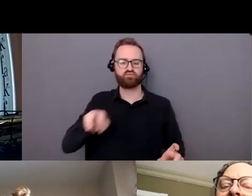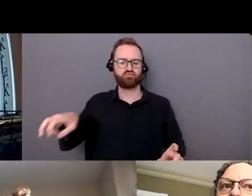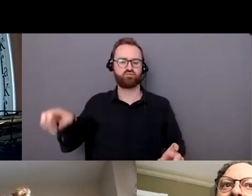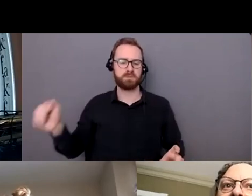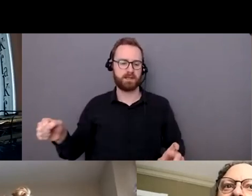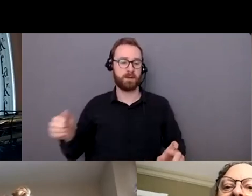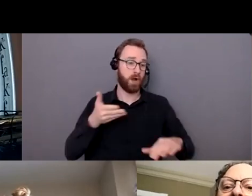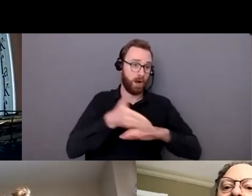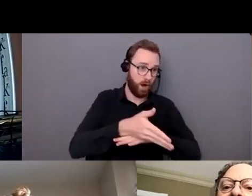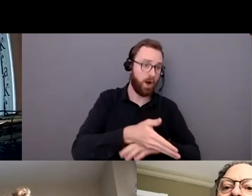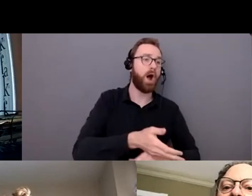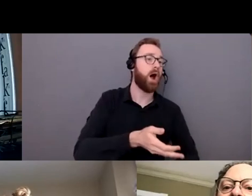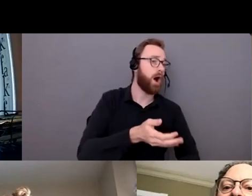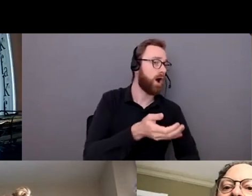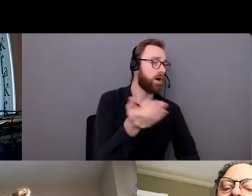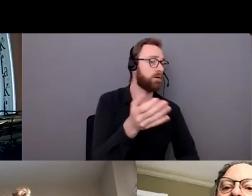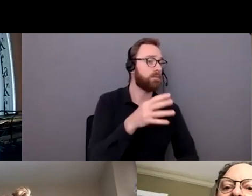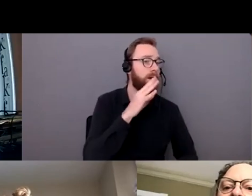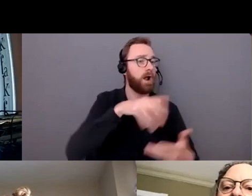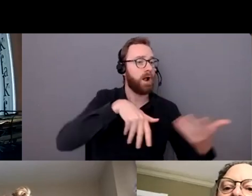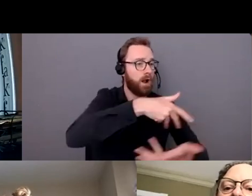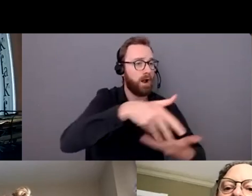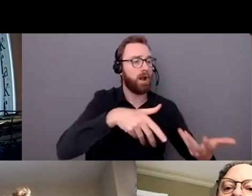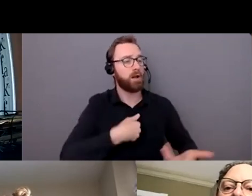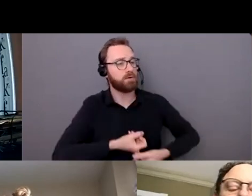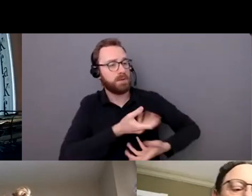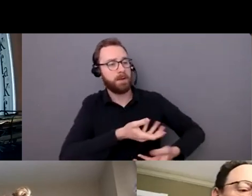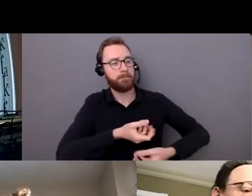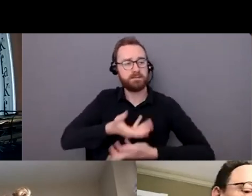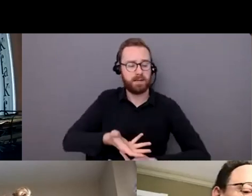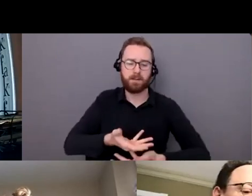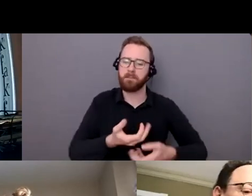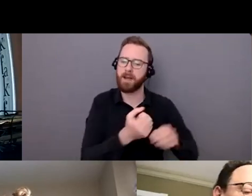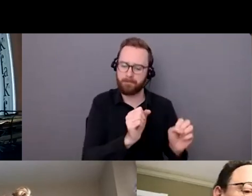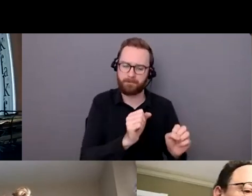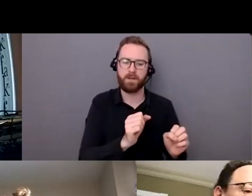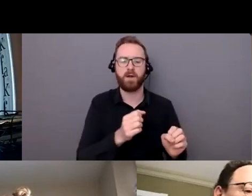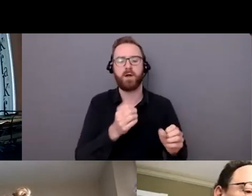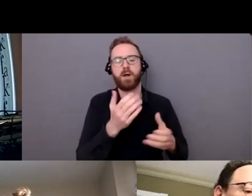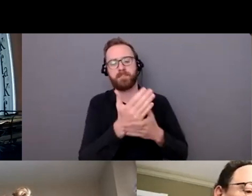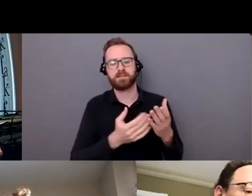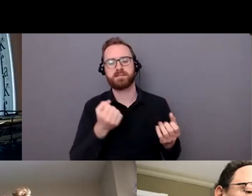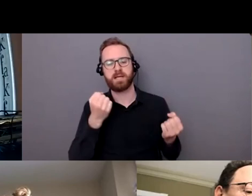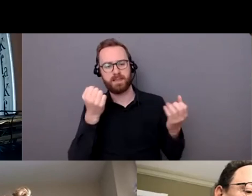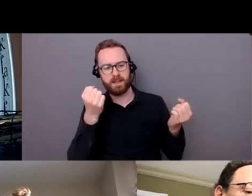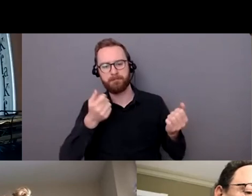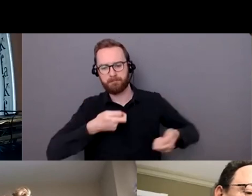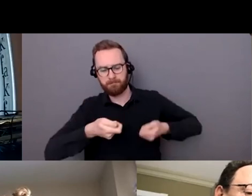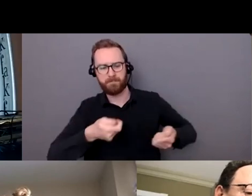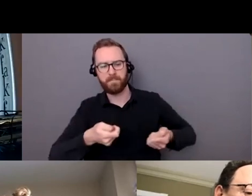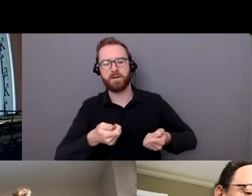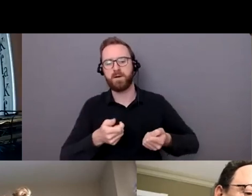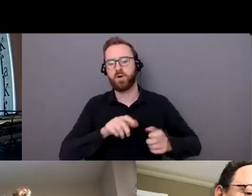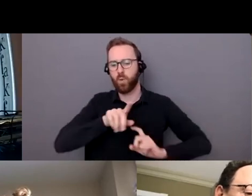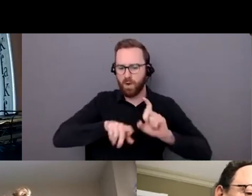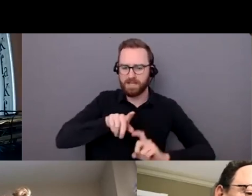salle, bien, ils entendent ce que les autres disent, puis les autres entendent ce qu'ils ont à dire. Puis, donc, on peut faire un peu d'animation à travers ça. On peut faire des quiz quand